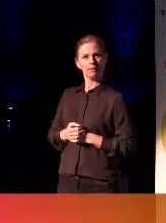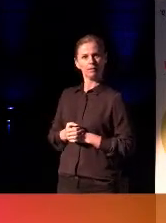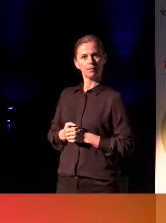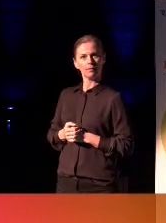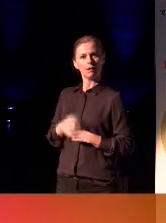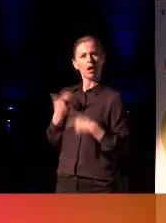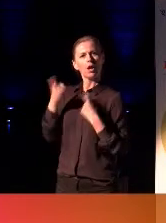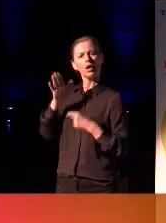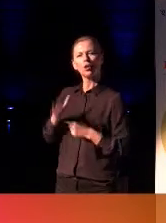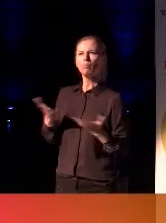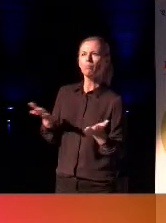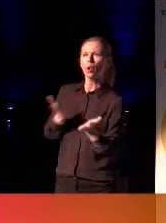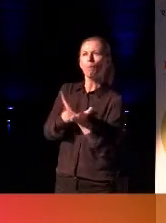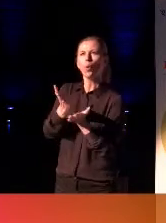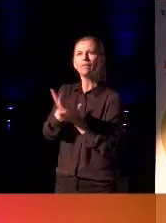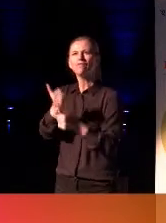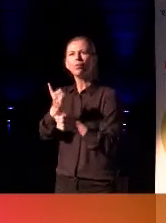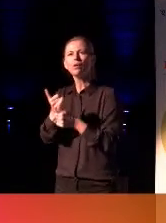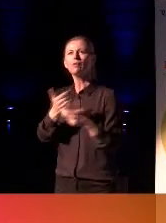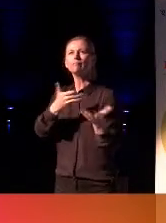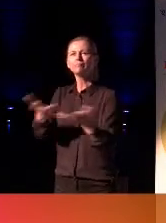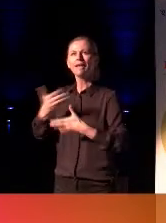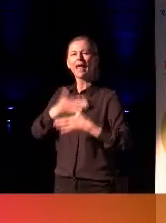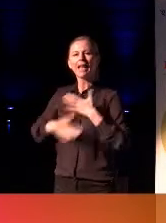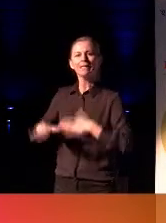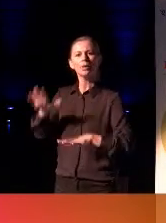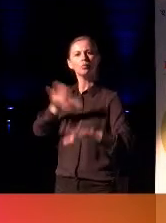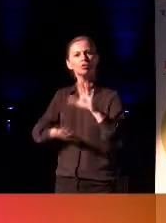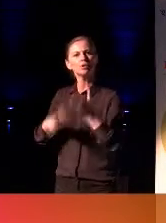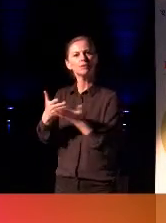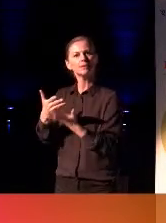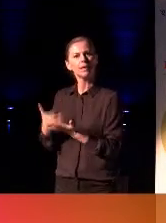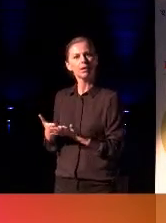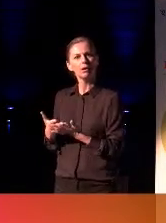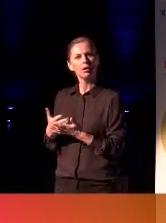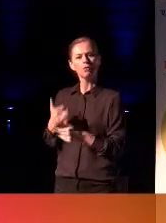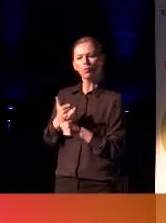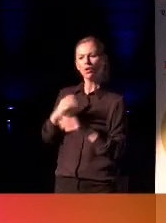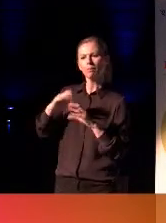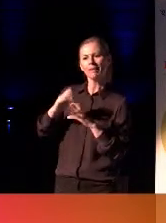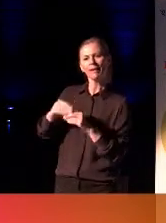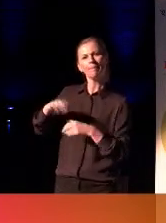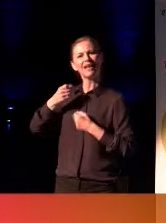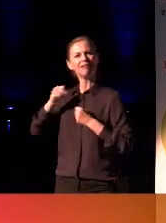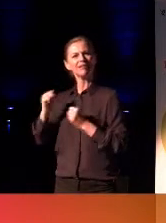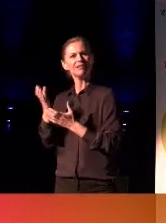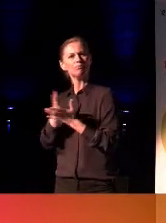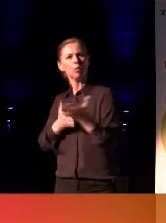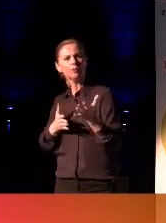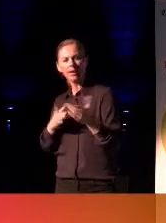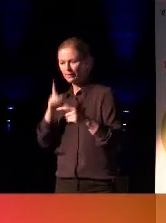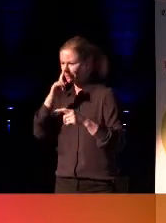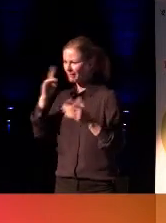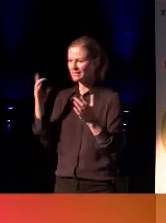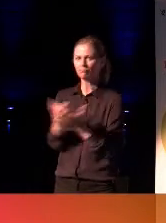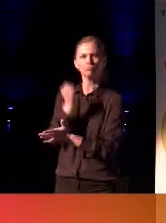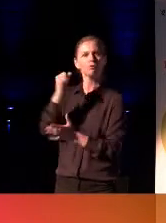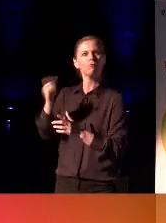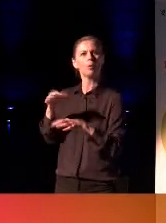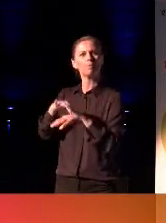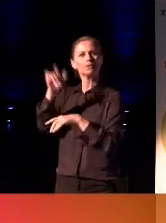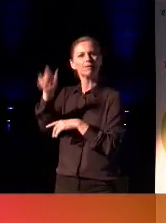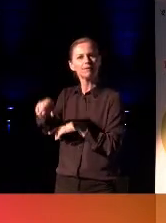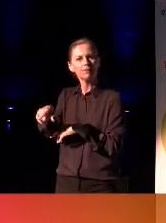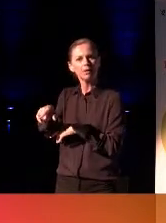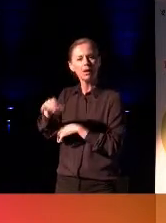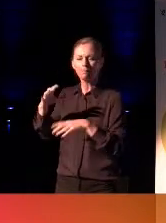om måter å levere helse- og omsorgstjenester på bedre, mer effektive måter til det beste for pasientene, for